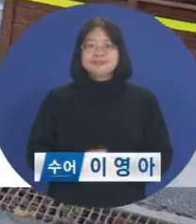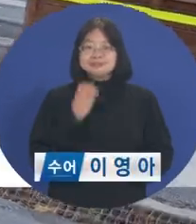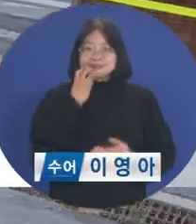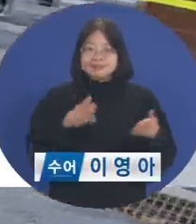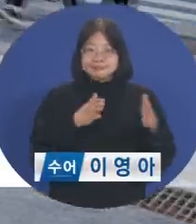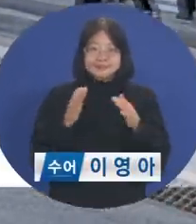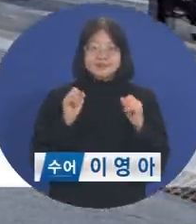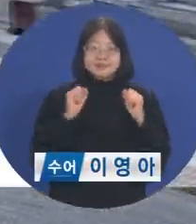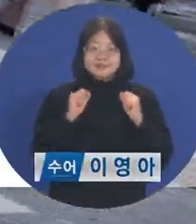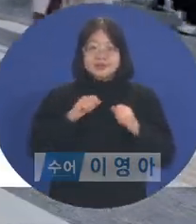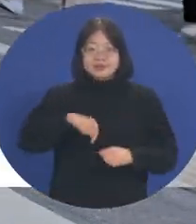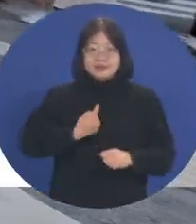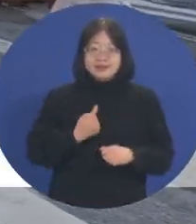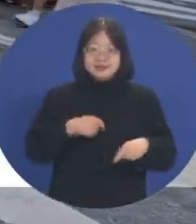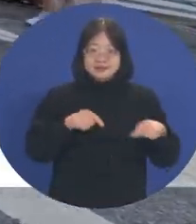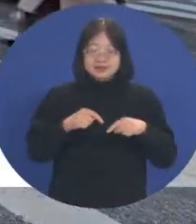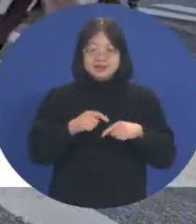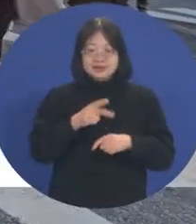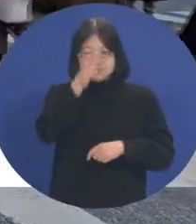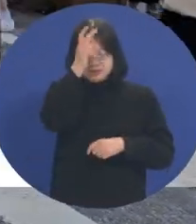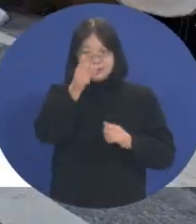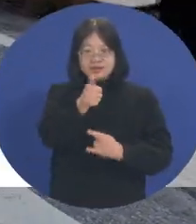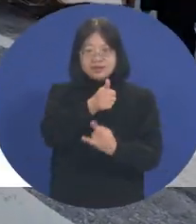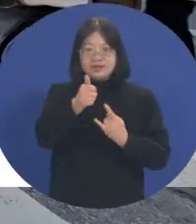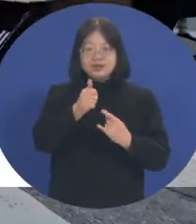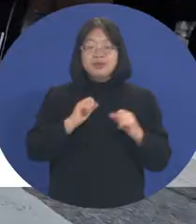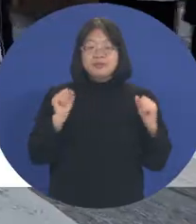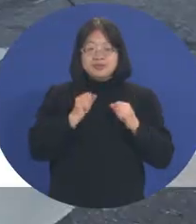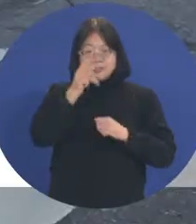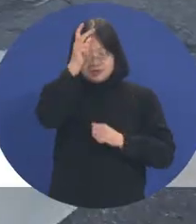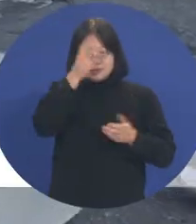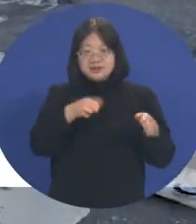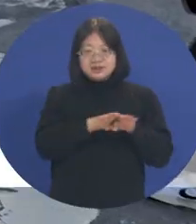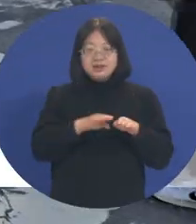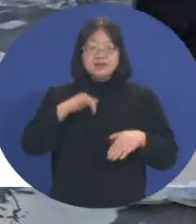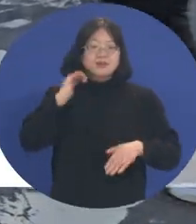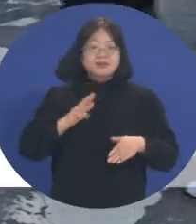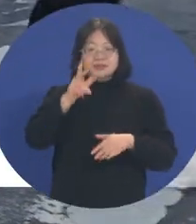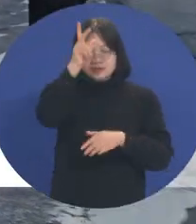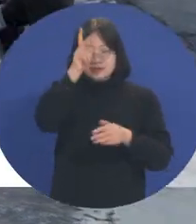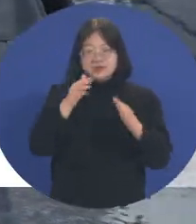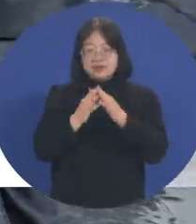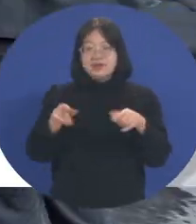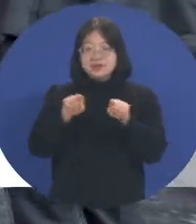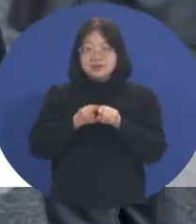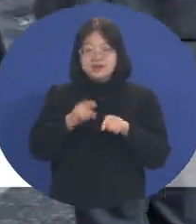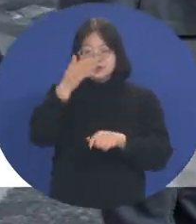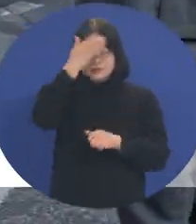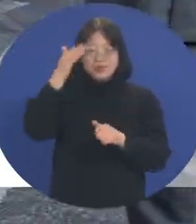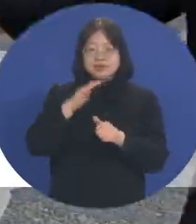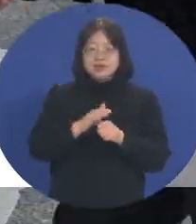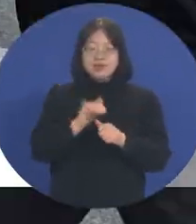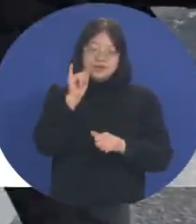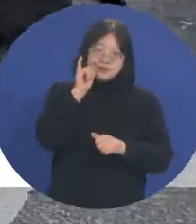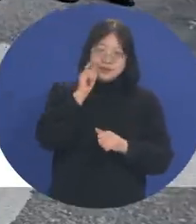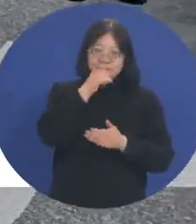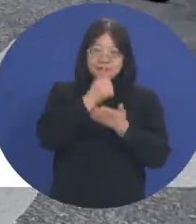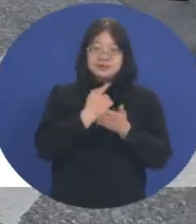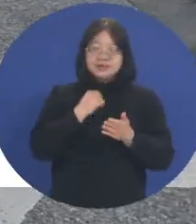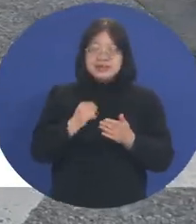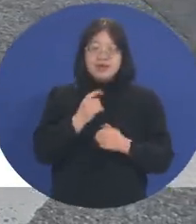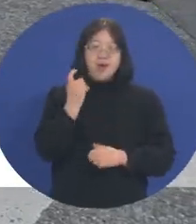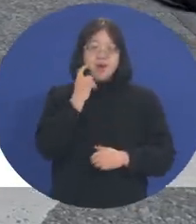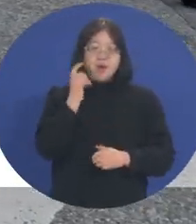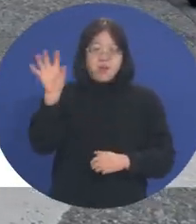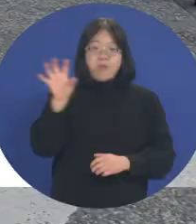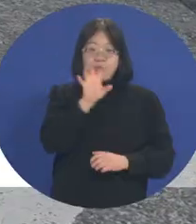경기도 북부자치경찰위원회가 지난 8일 경기 북부경찰청, 의정부 경찰서와 함께 청소년 중독성 범죄와 딥페이크